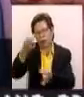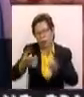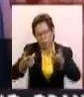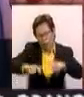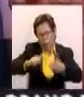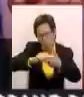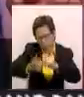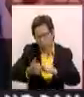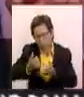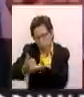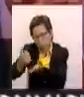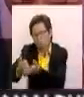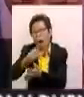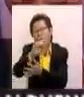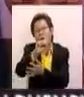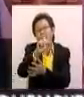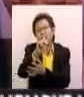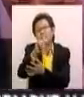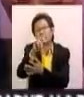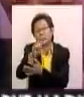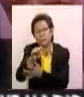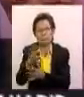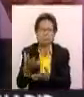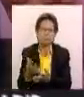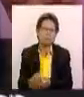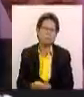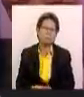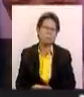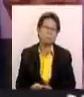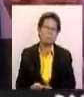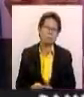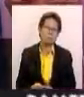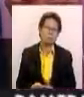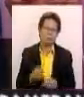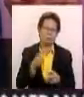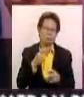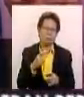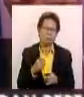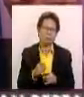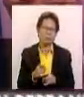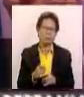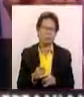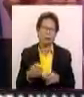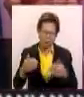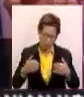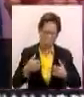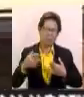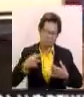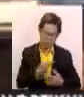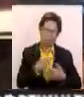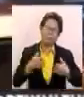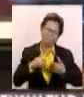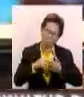masalah. Namun tak boleh mengatakan bahawa it will be the jawapan untuk semua. Kita ada masalah